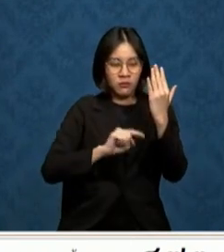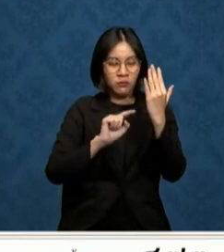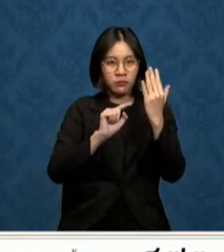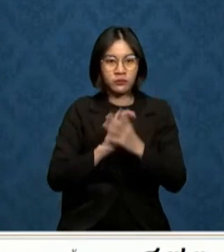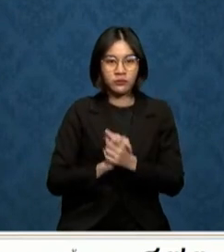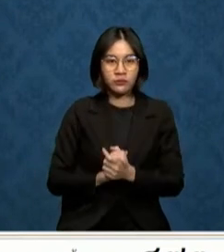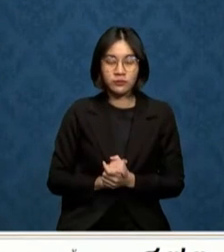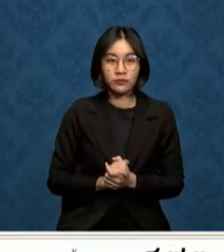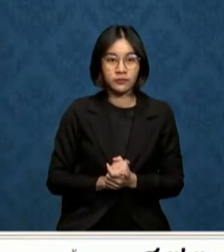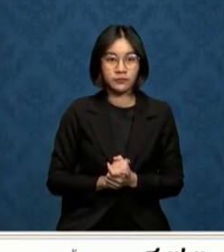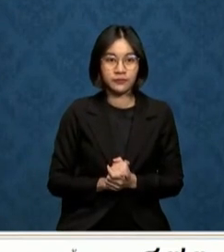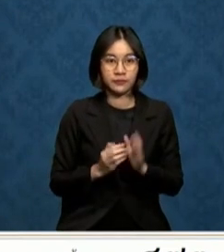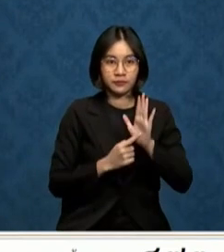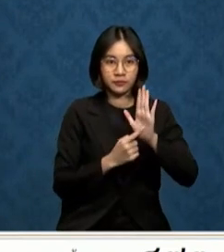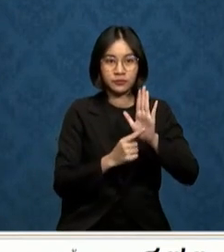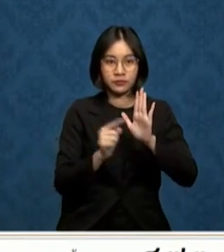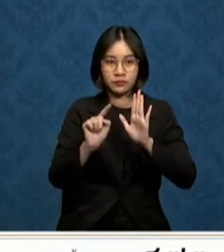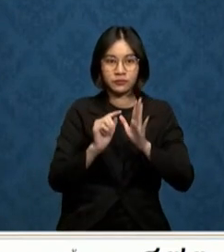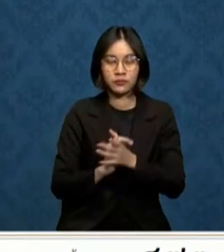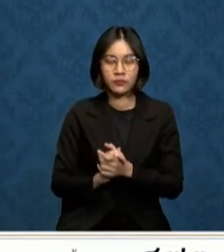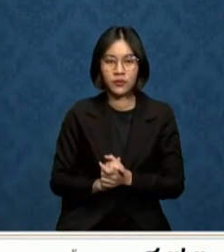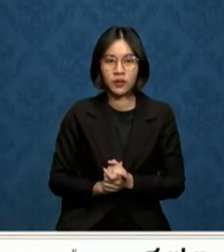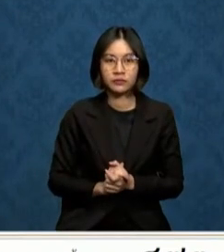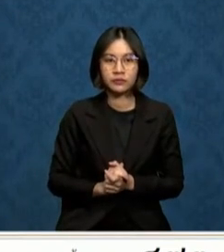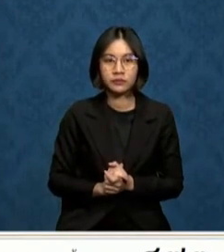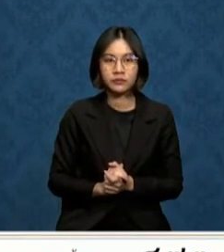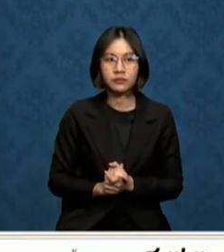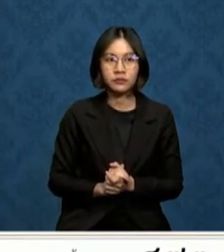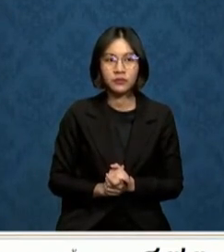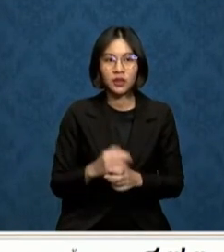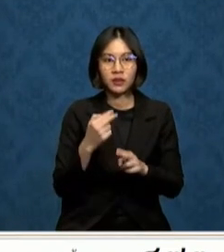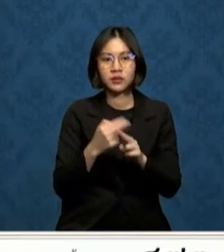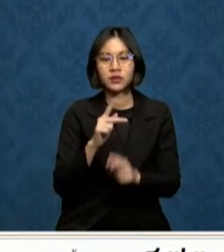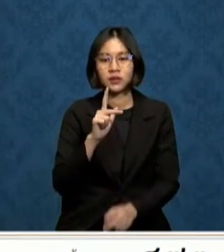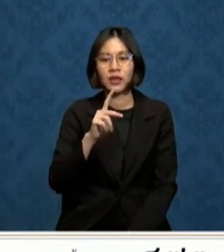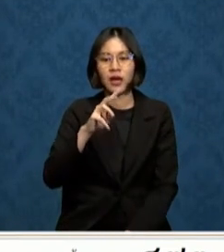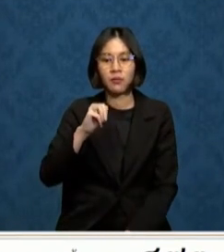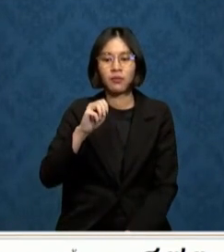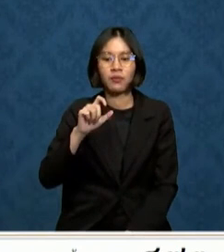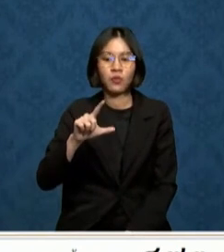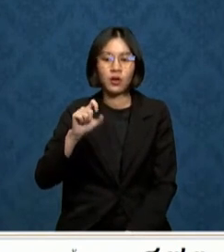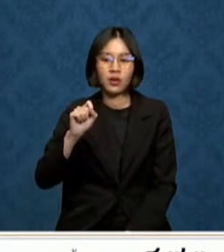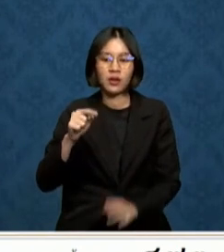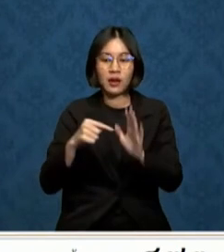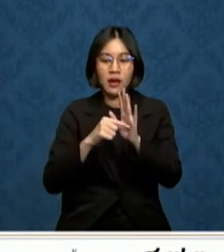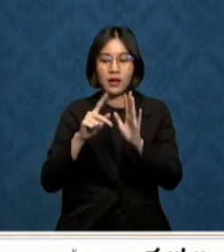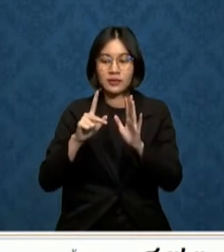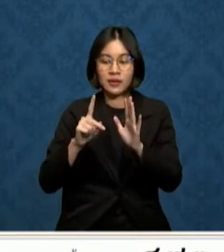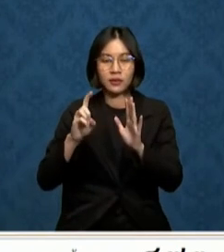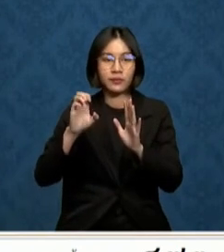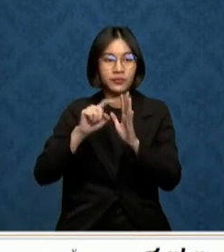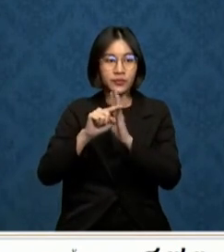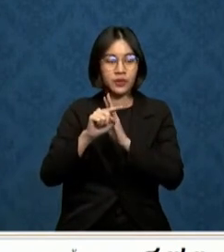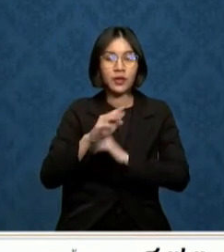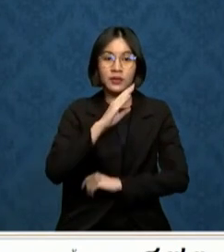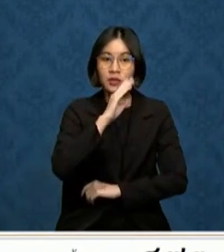างทียกตัวอย่างอย่างเช่นขอเอ่ยนะคุณกมลศักดิ์ได้ยกตัวอย่างว่าการยก